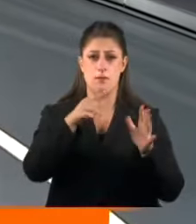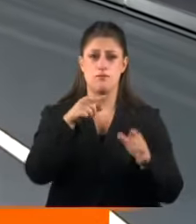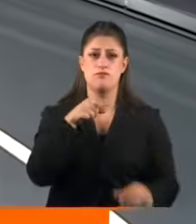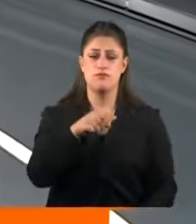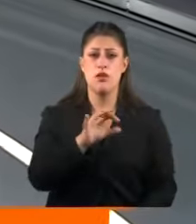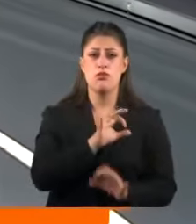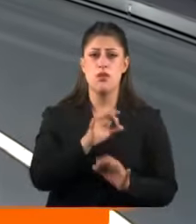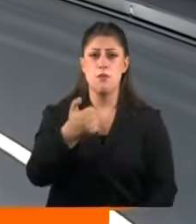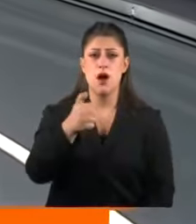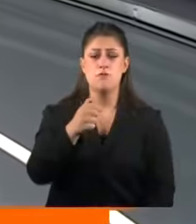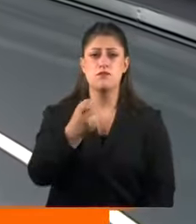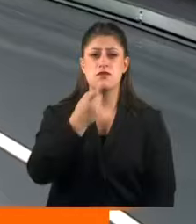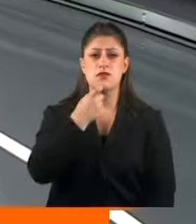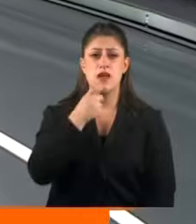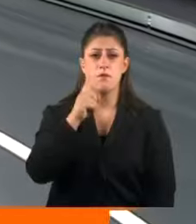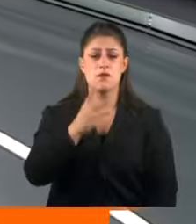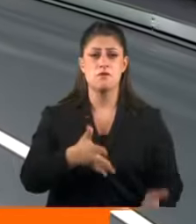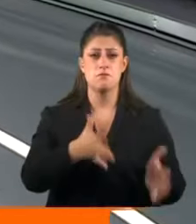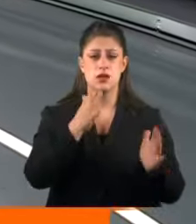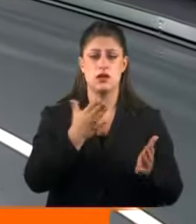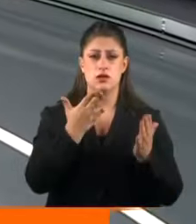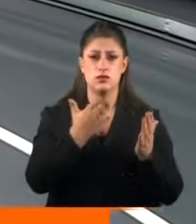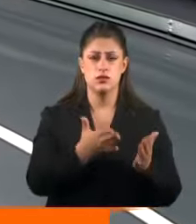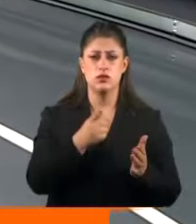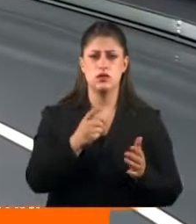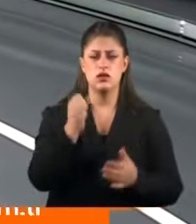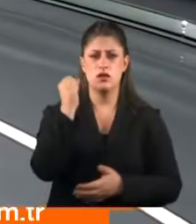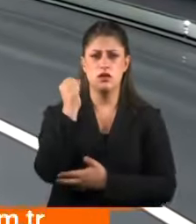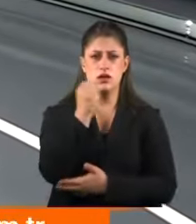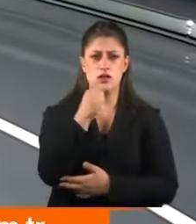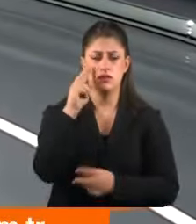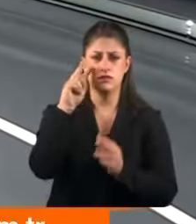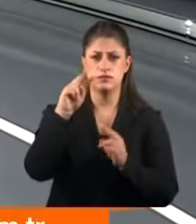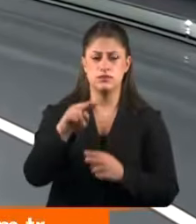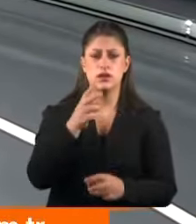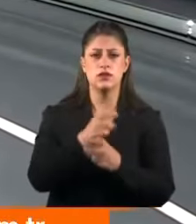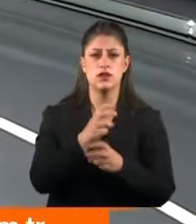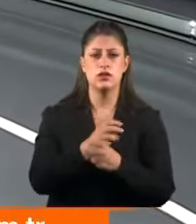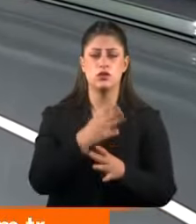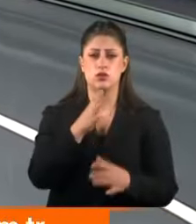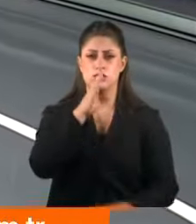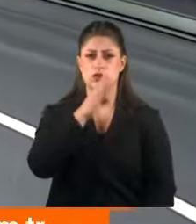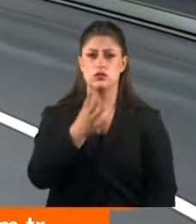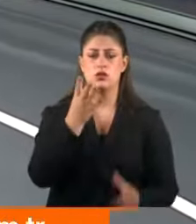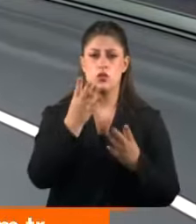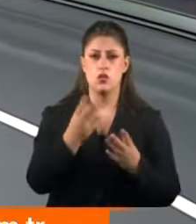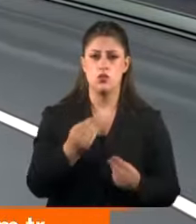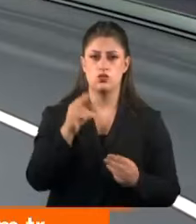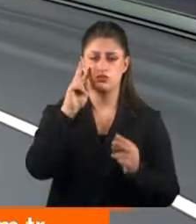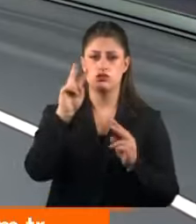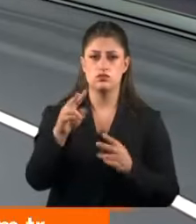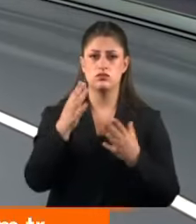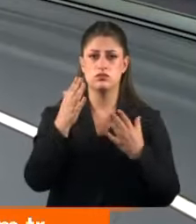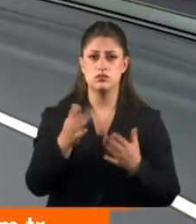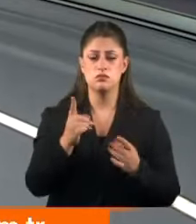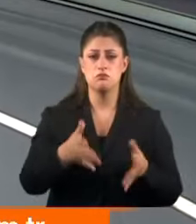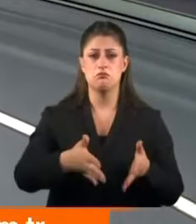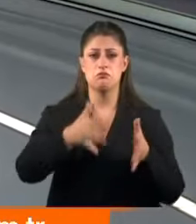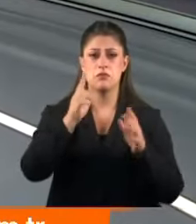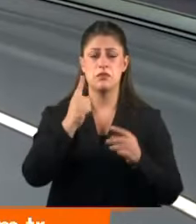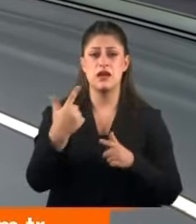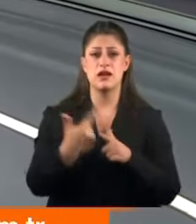Tam 60 yıllık bir bina burası. Kolonlarındaki görüntü tehlikenin ne kadar ciddi olduğunu da açıkça ortaya koyuyor. Binada bir